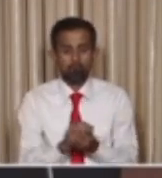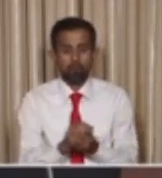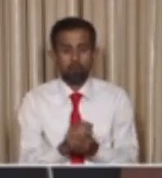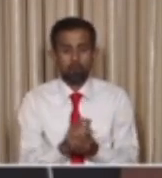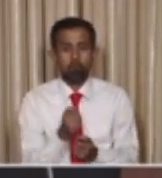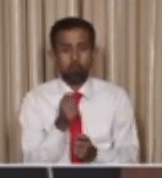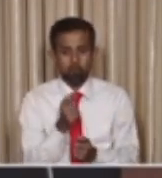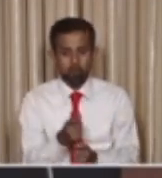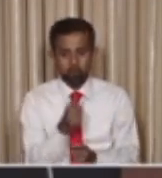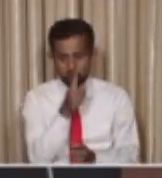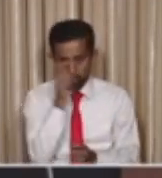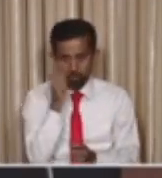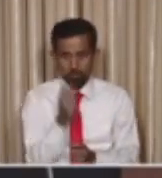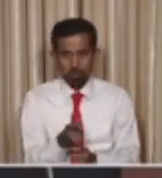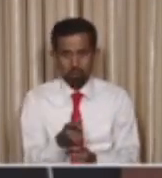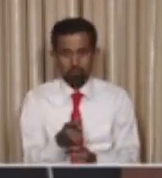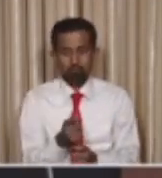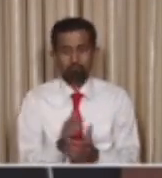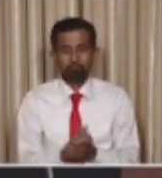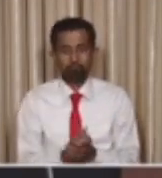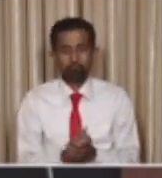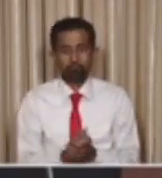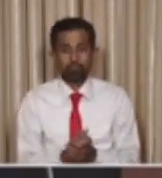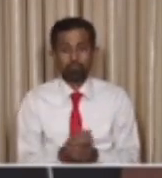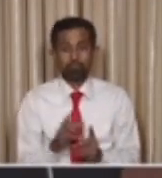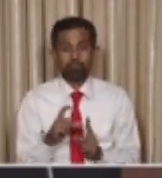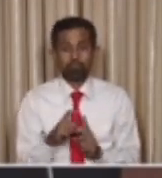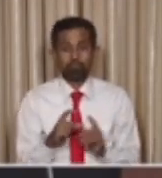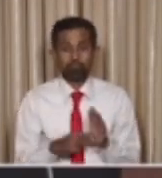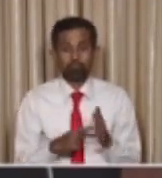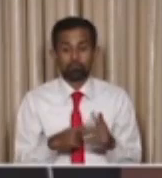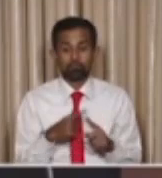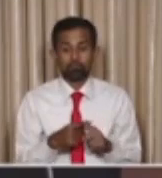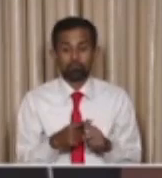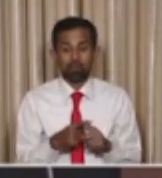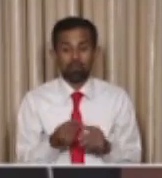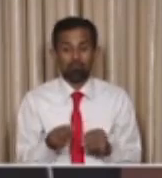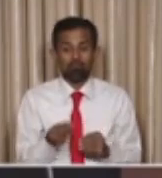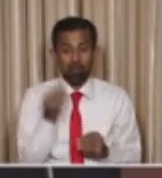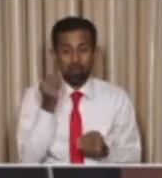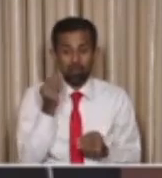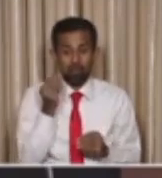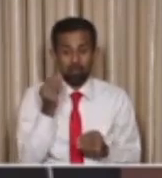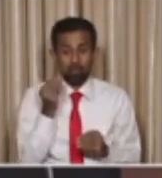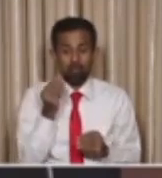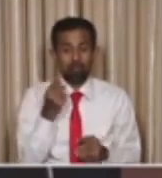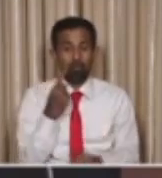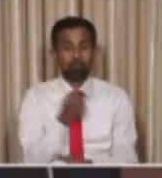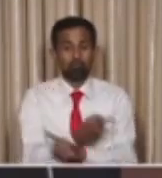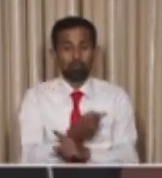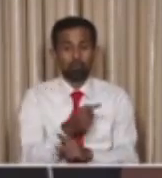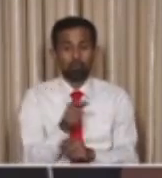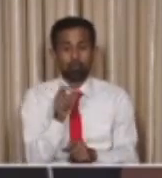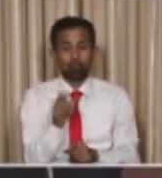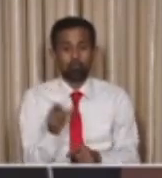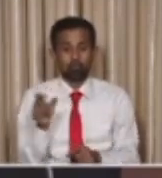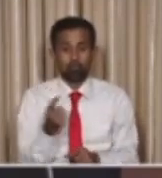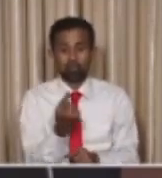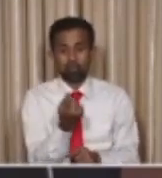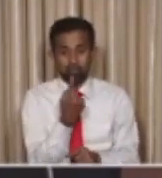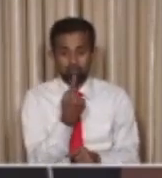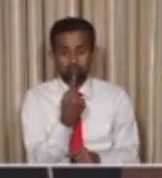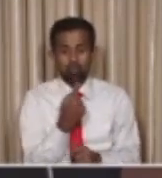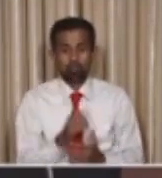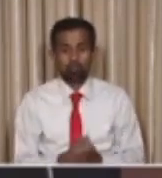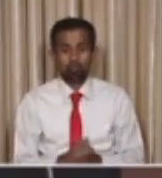පඩියෙන්. නමුත් මේ අධික බදුබර නිසා ඒ විශ්වවිද්‍යාල මහාචාර්යවරු අපිට කිව්වා, ආචාර්යවරු